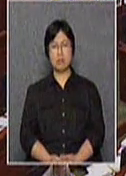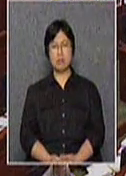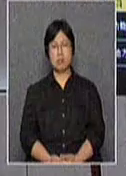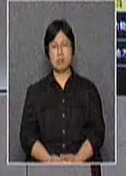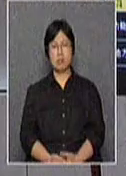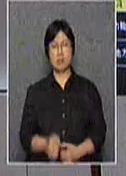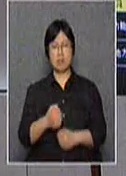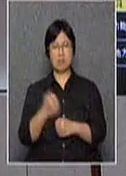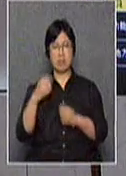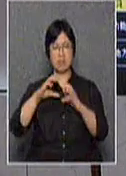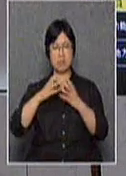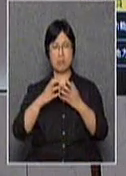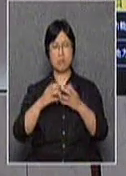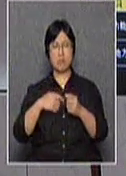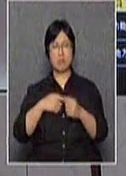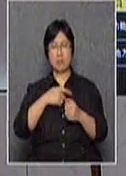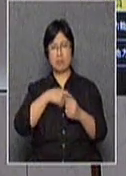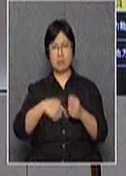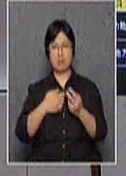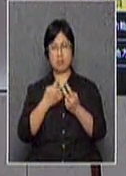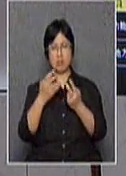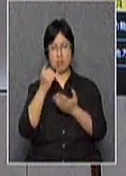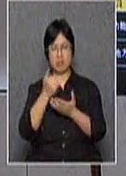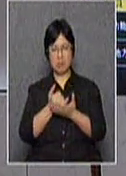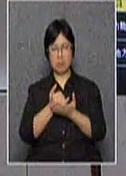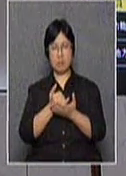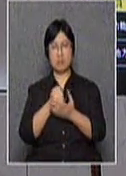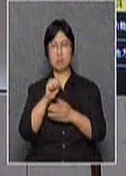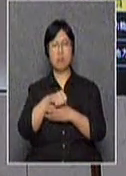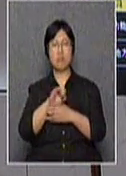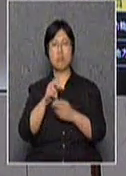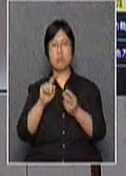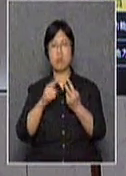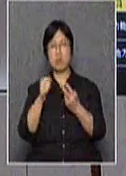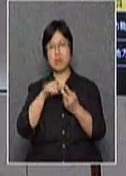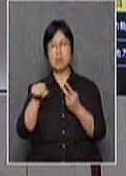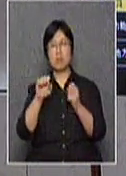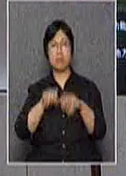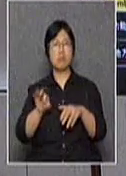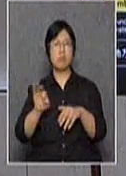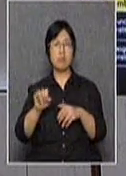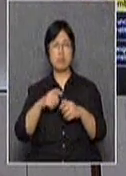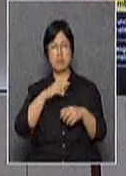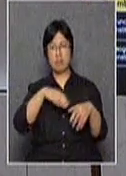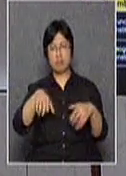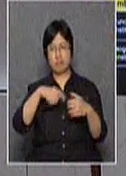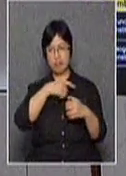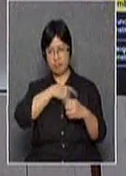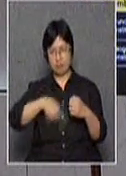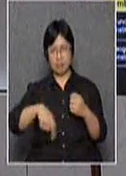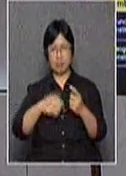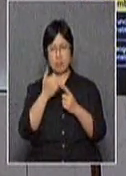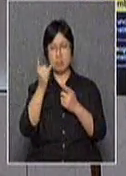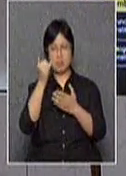功能團體選舉產生的議員24位出席，沒有人贊成，21位反對，沒有人棄權。分區直接選舉產生的議員16位